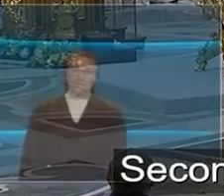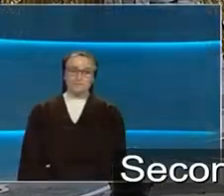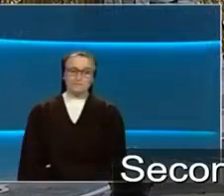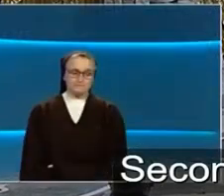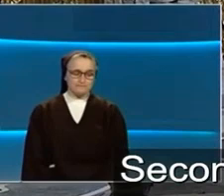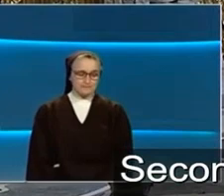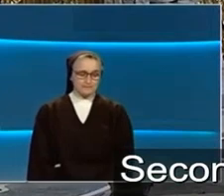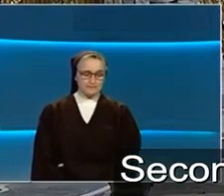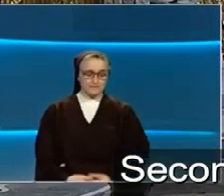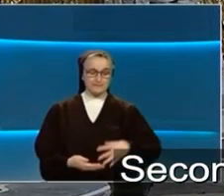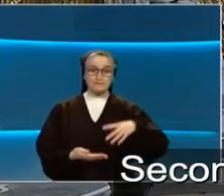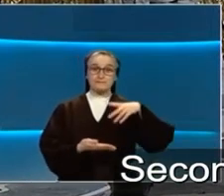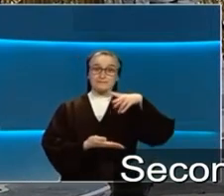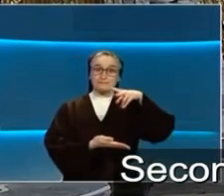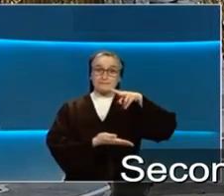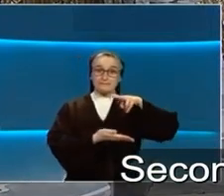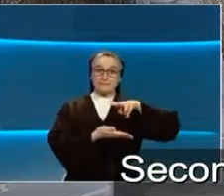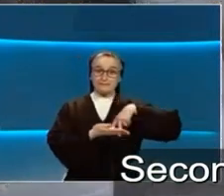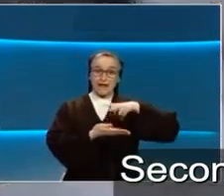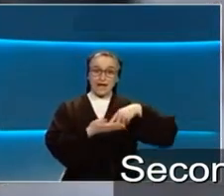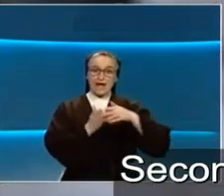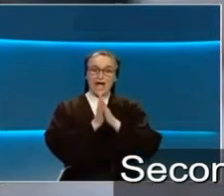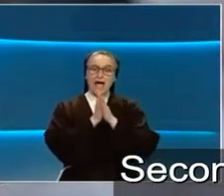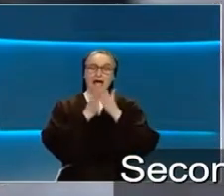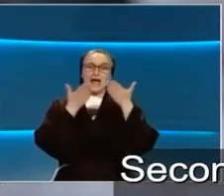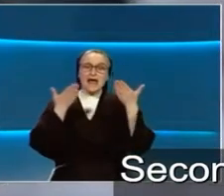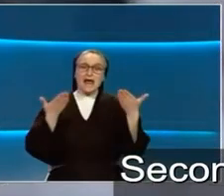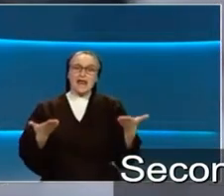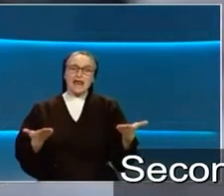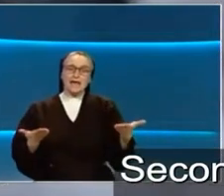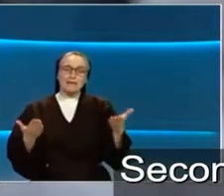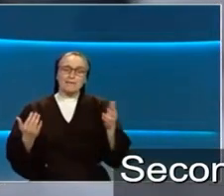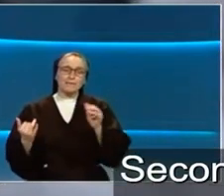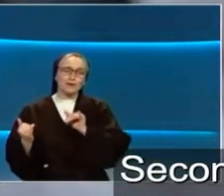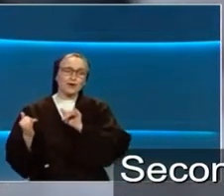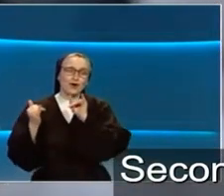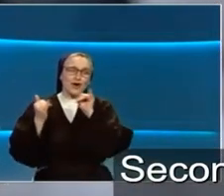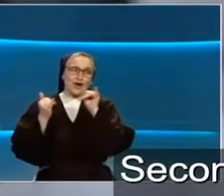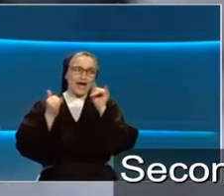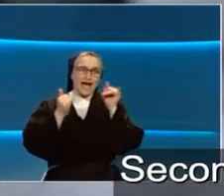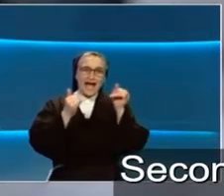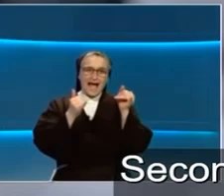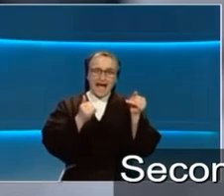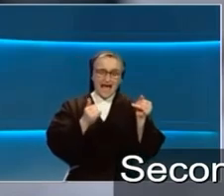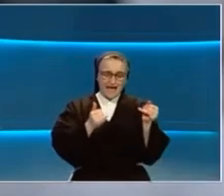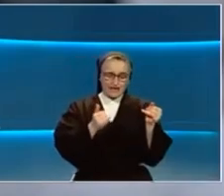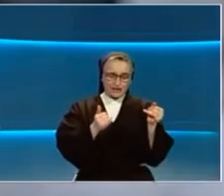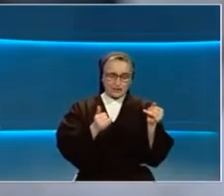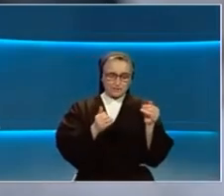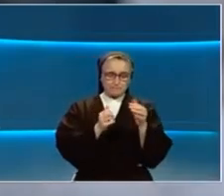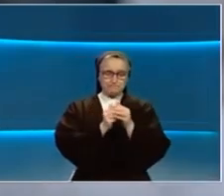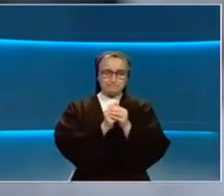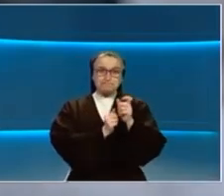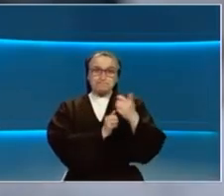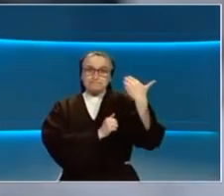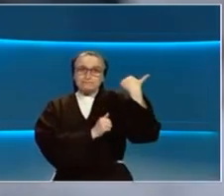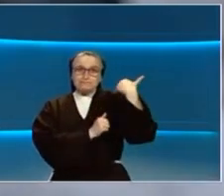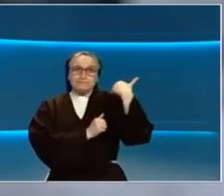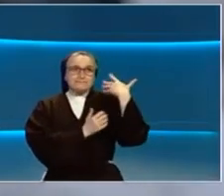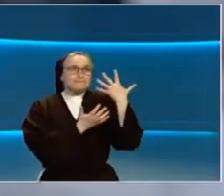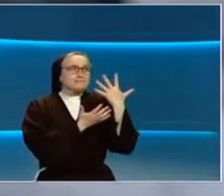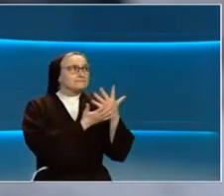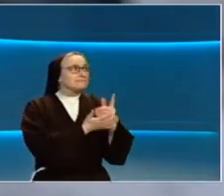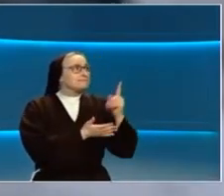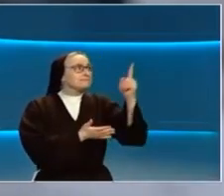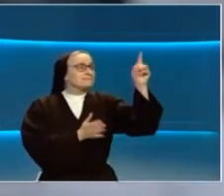Lettura del libro dell'Esodo. En aquellos días, el Señor dijo In quei giorni,